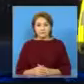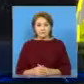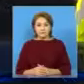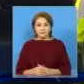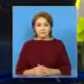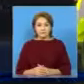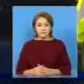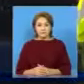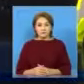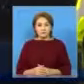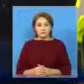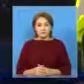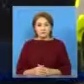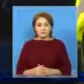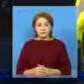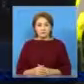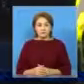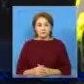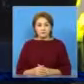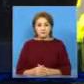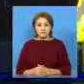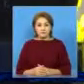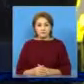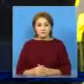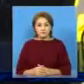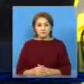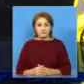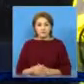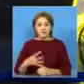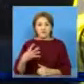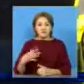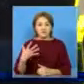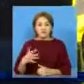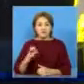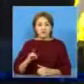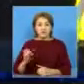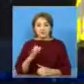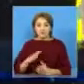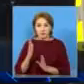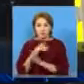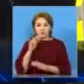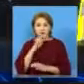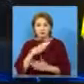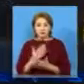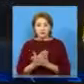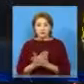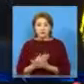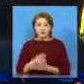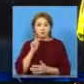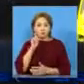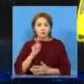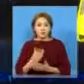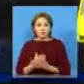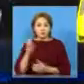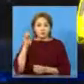ветряные мельницы более эффективны, так как у них эффективность до 45%. В южном регионе КПД, да, эффективность. Ну вы, он же говорит, нужно какие-то строить